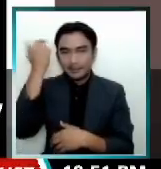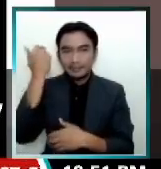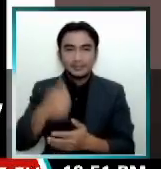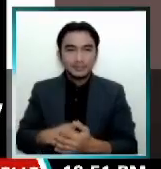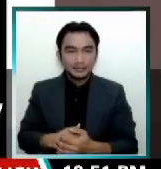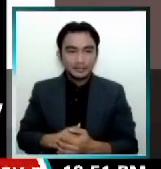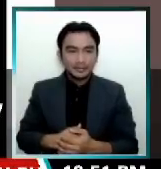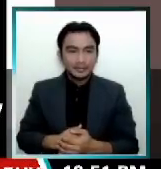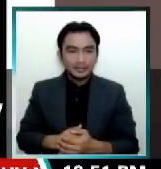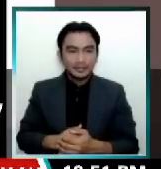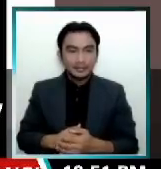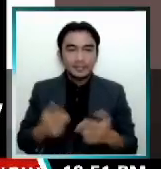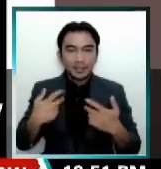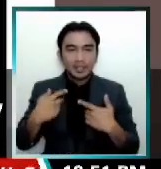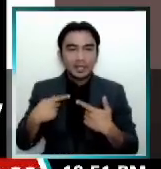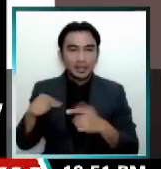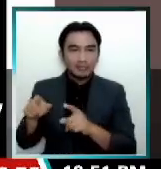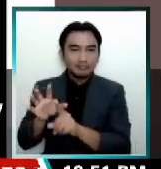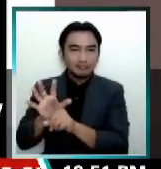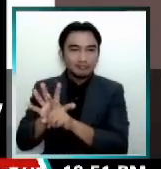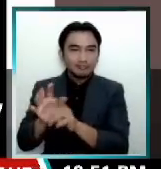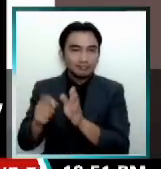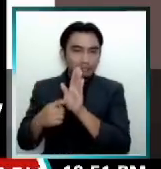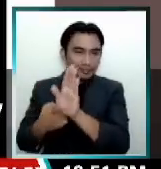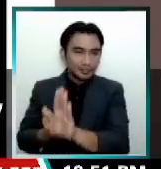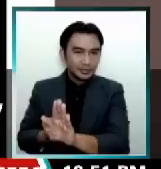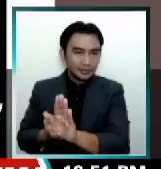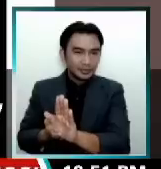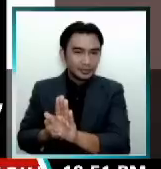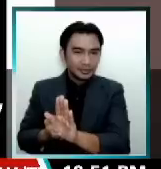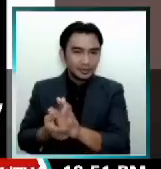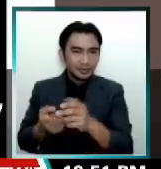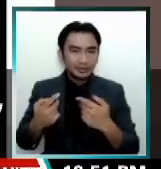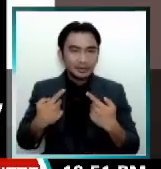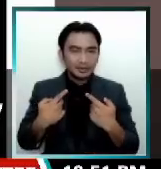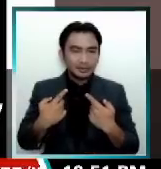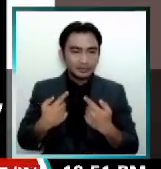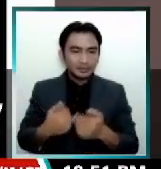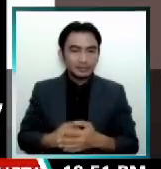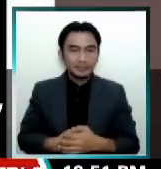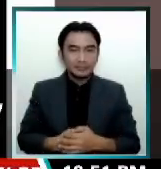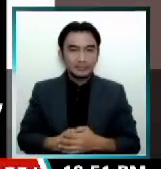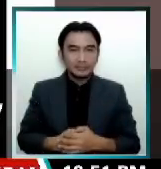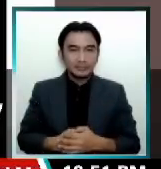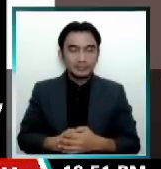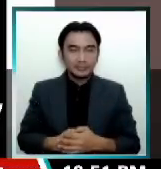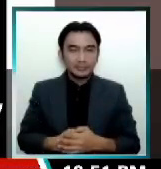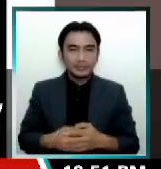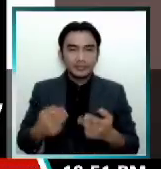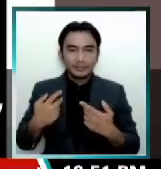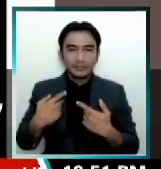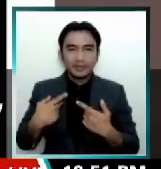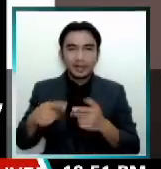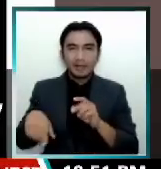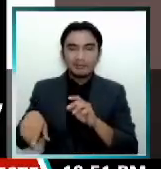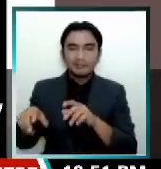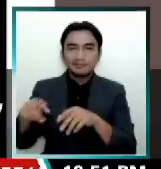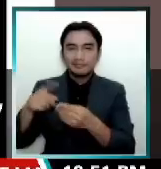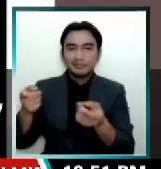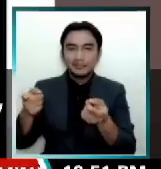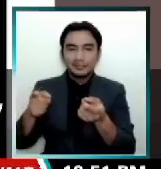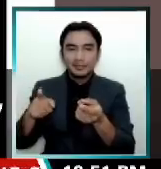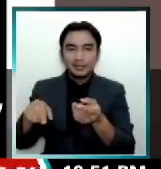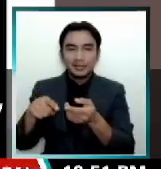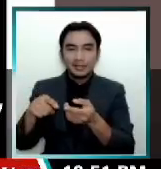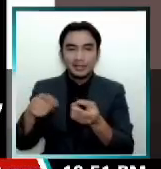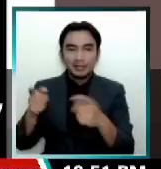It features a BTMO o Born Pink Memories ang recent activities at behind the scenes sa kanilang comeback album